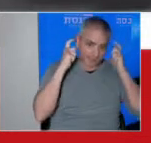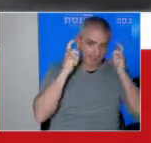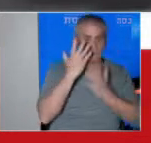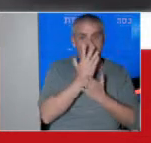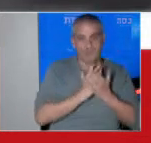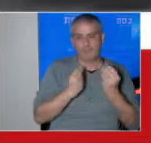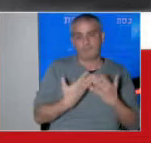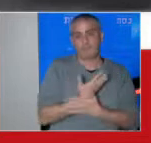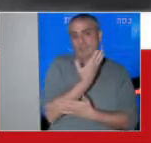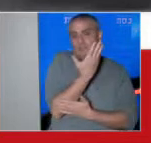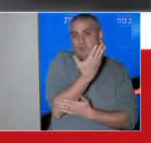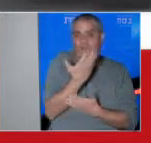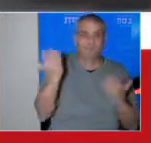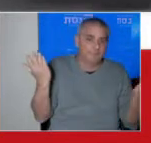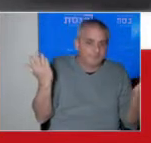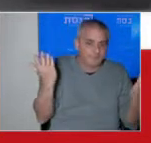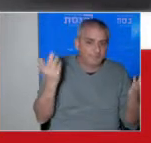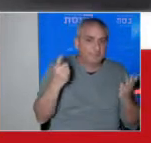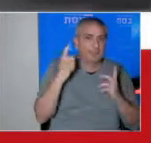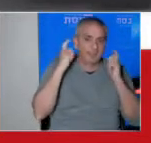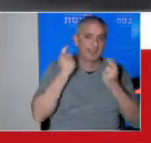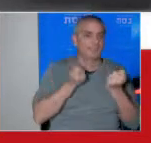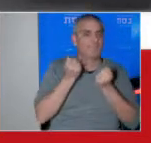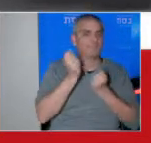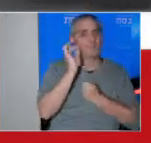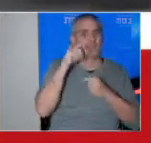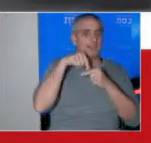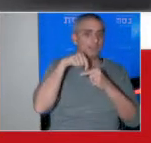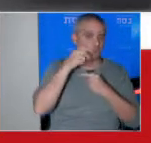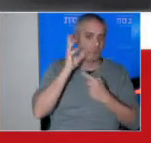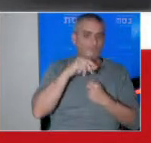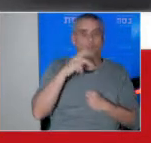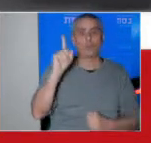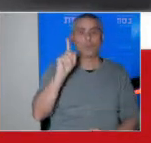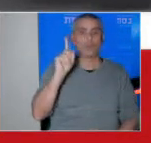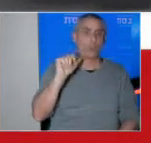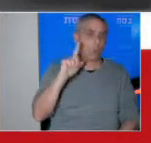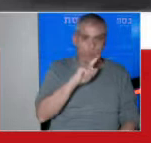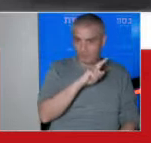וחלק זה דברים חדשים שדיסני מפיקה לדיסני פלוס ולהולו,